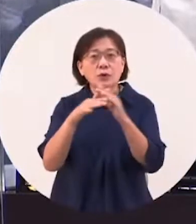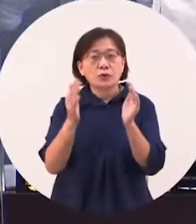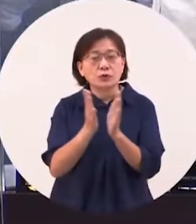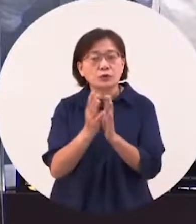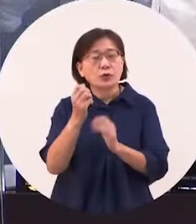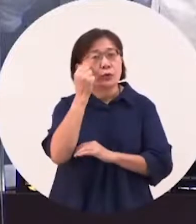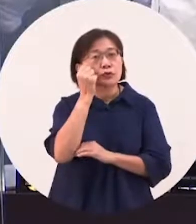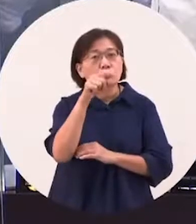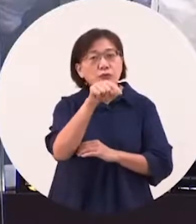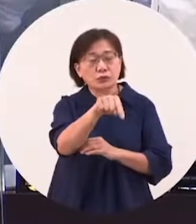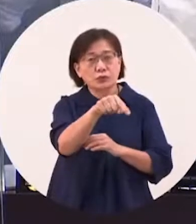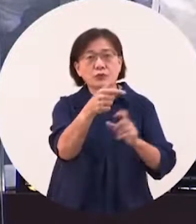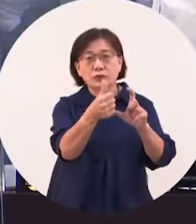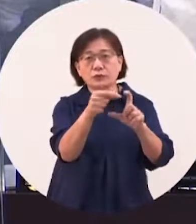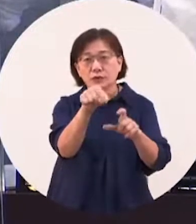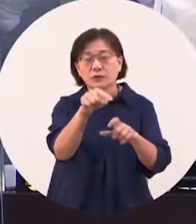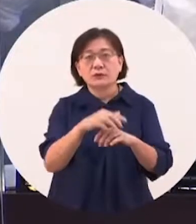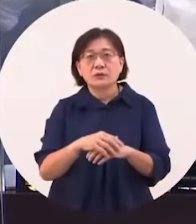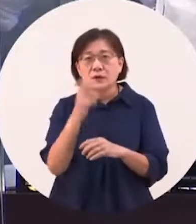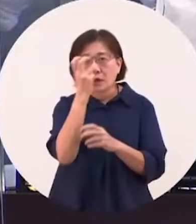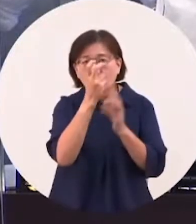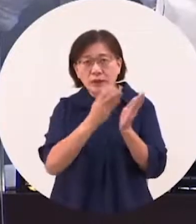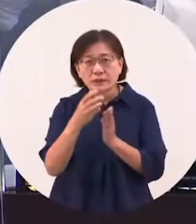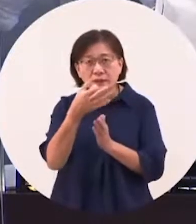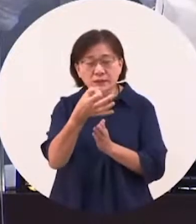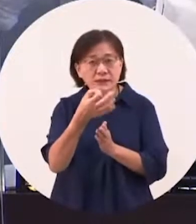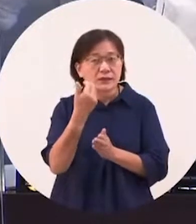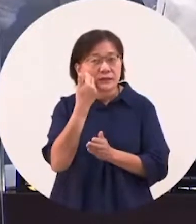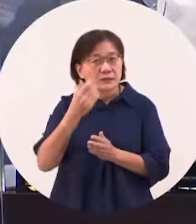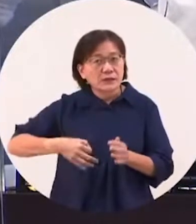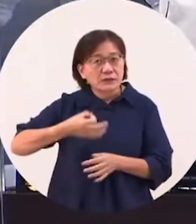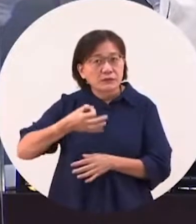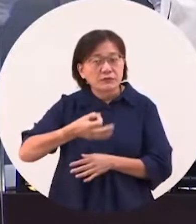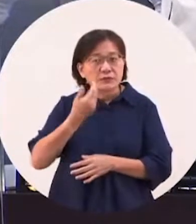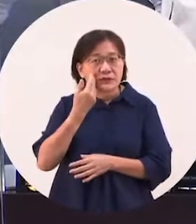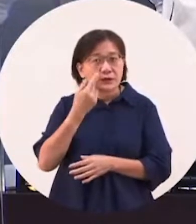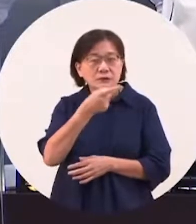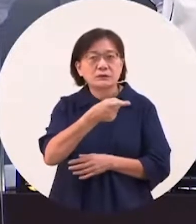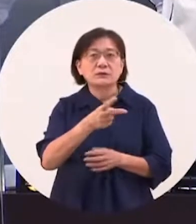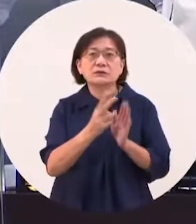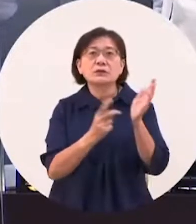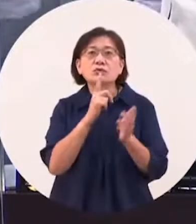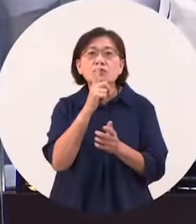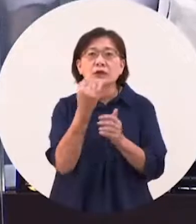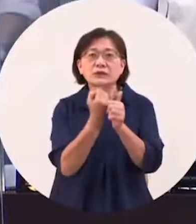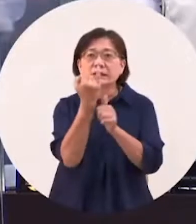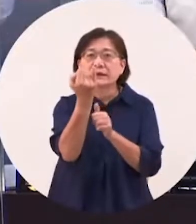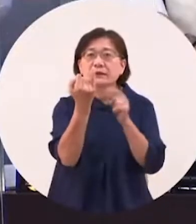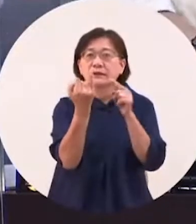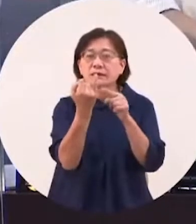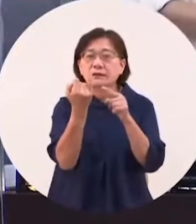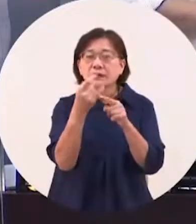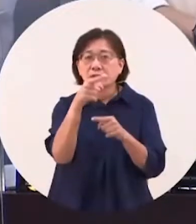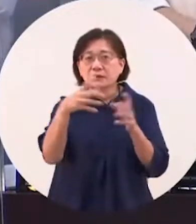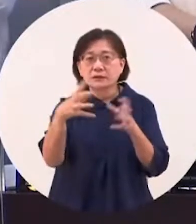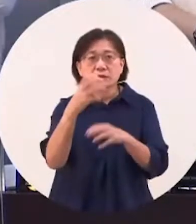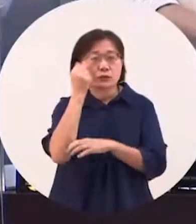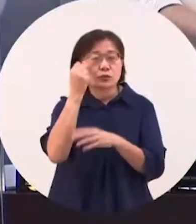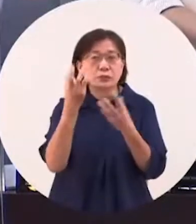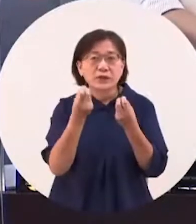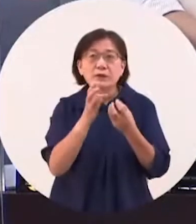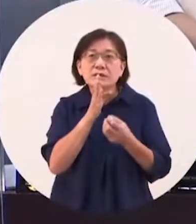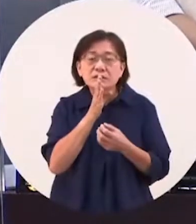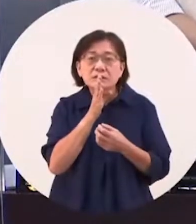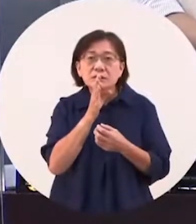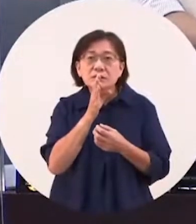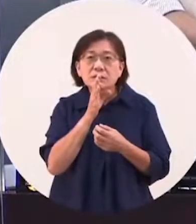费上咧搭未？哦，你讲恁太太无含你住？ 现在管理费是我自己缴的。 我跟你讲宅。假